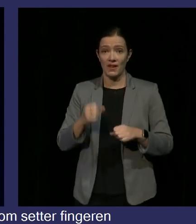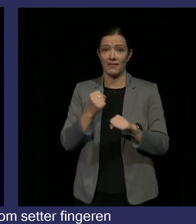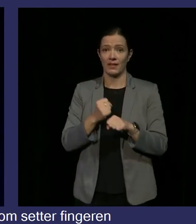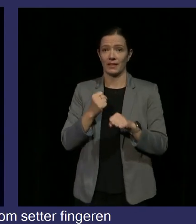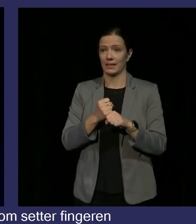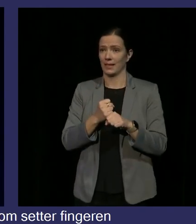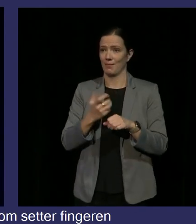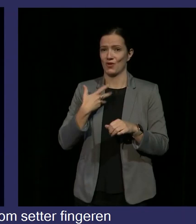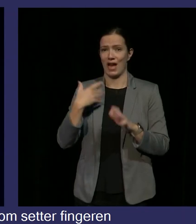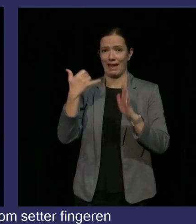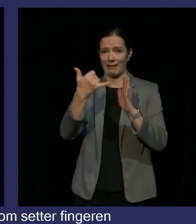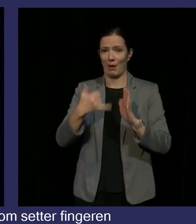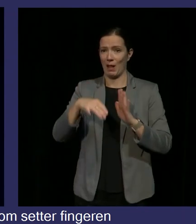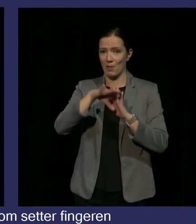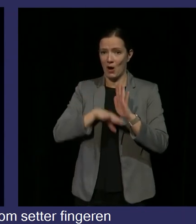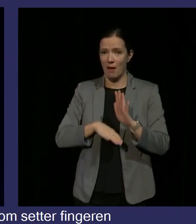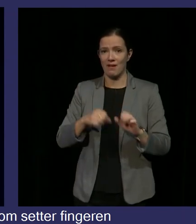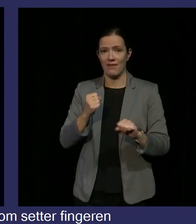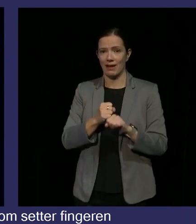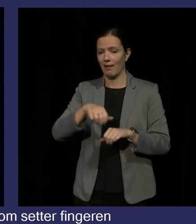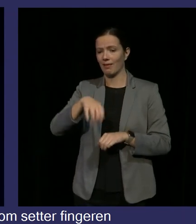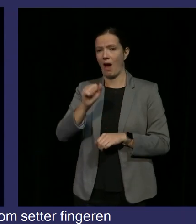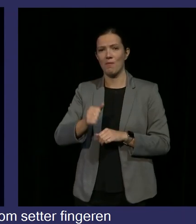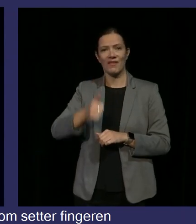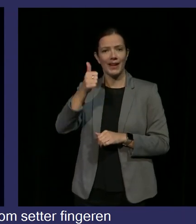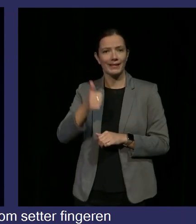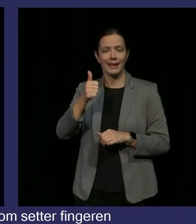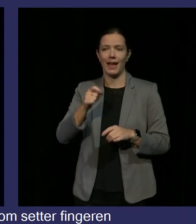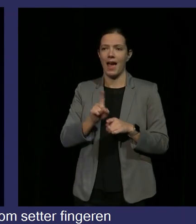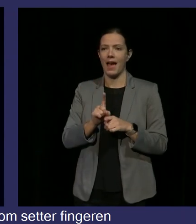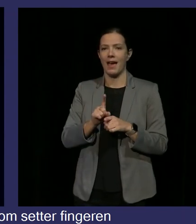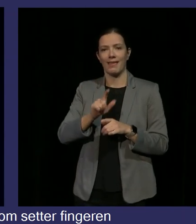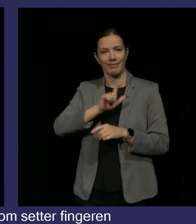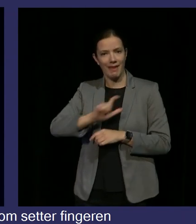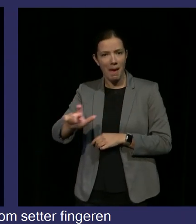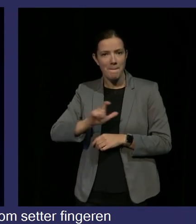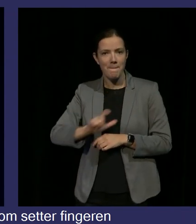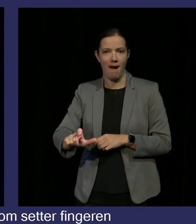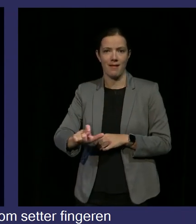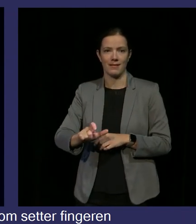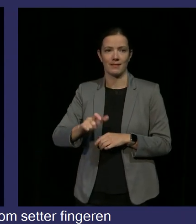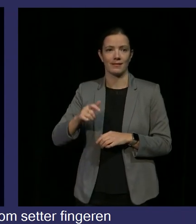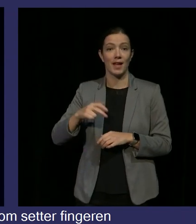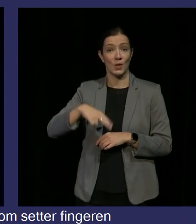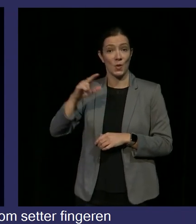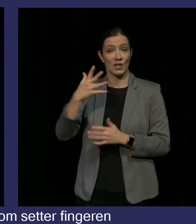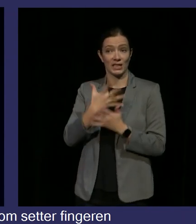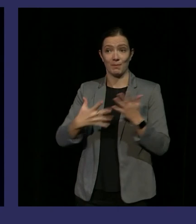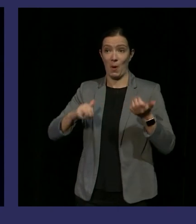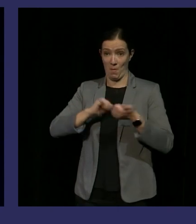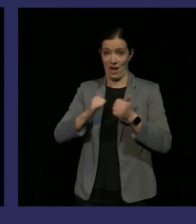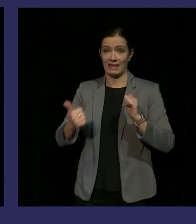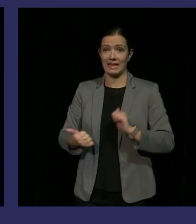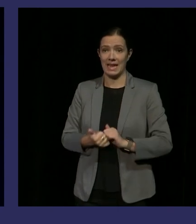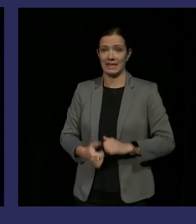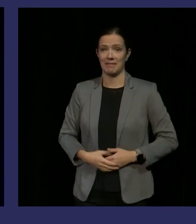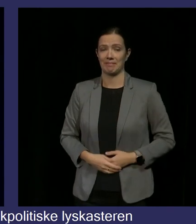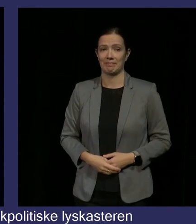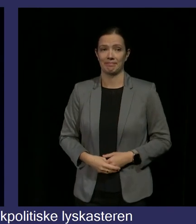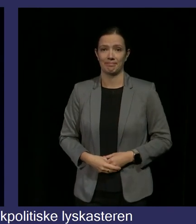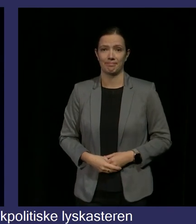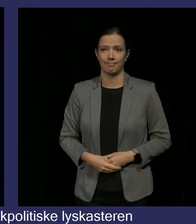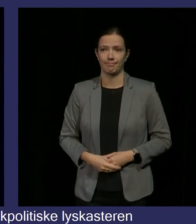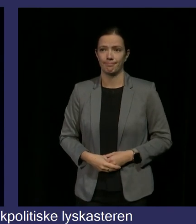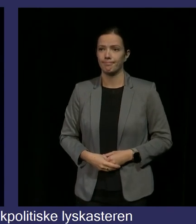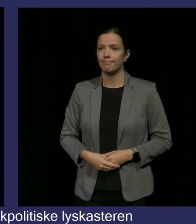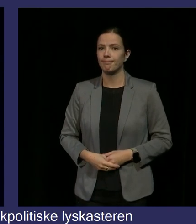innholdsrikt program som setter fingeren på viktige og dagsaktuelle temaer i den norske språkpolitikken.